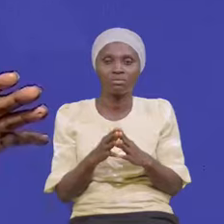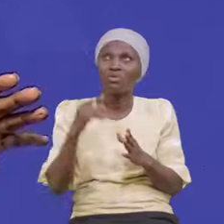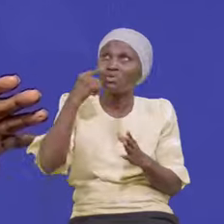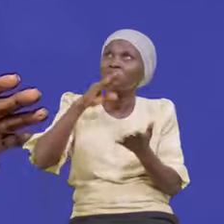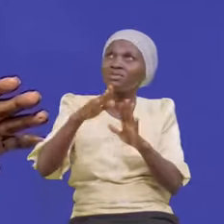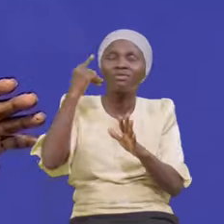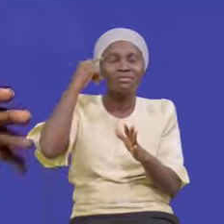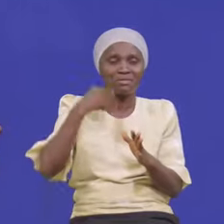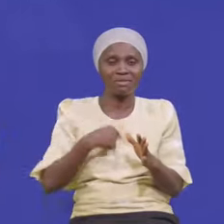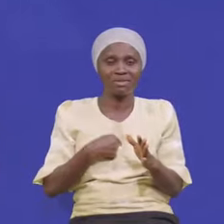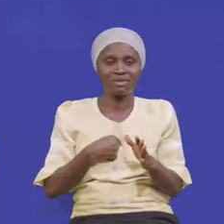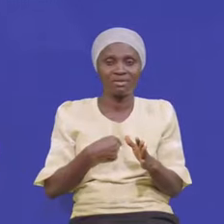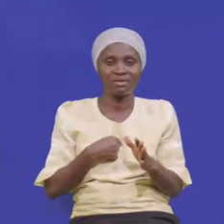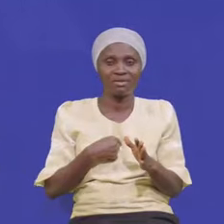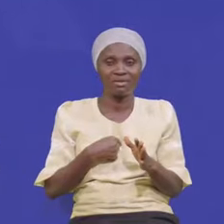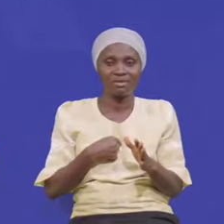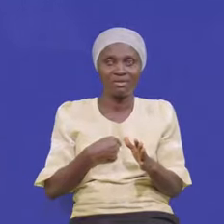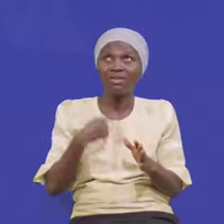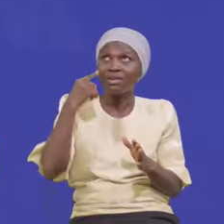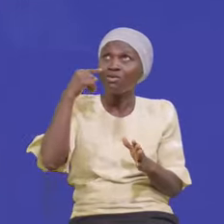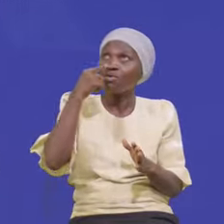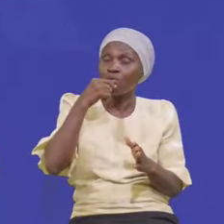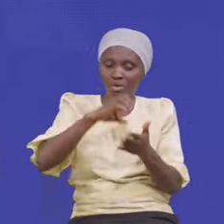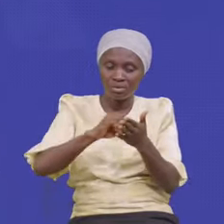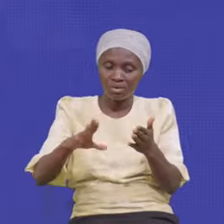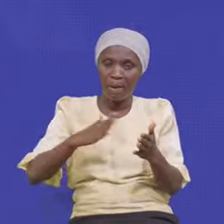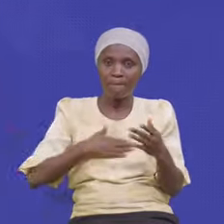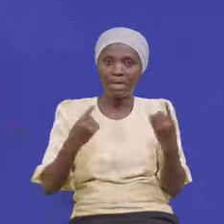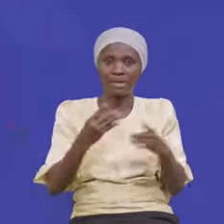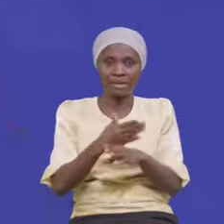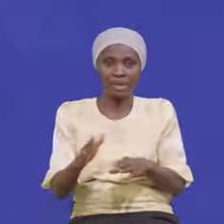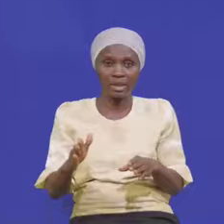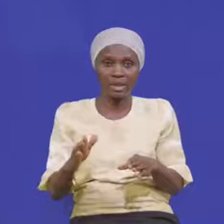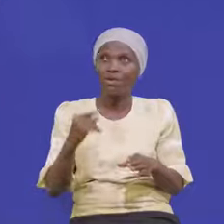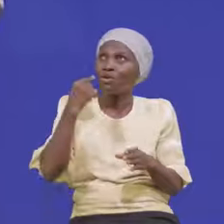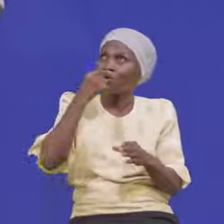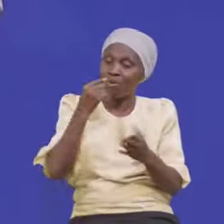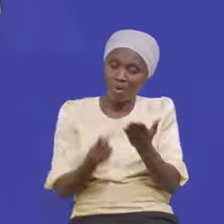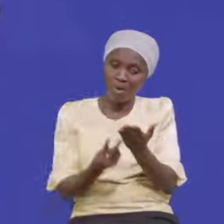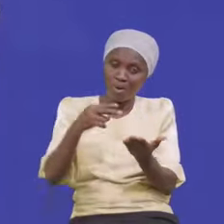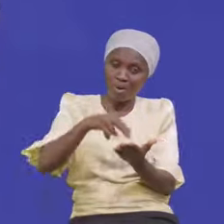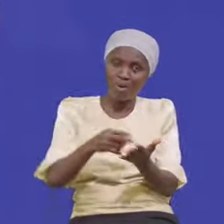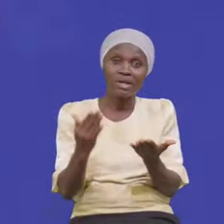me. ఆయన నా కోసం మరణించాడు. To take all my sins away. నా పాపాలు తొలగించడానికి. Who rose